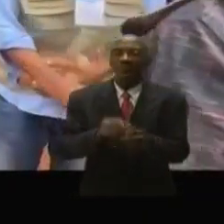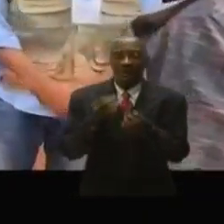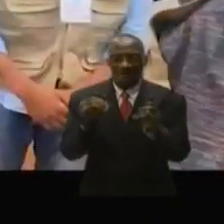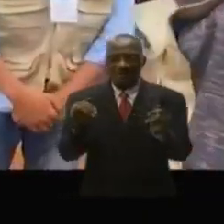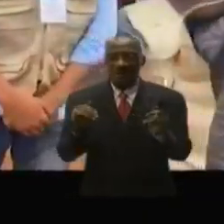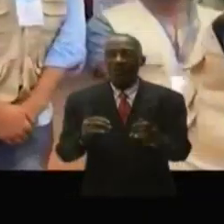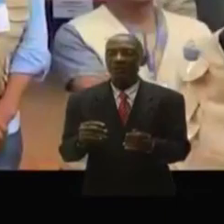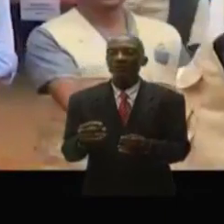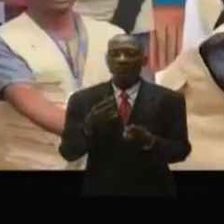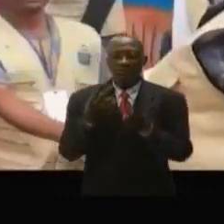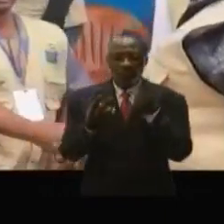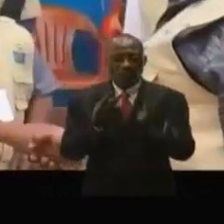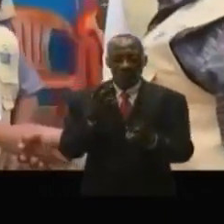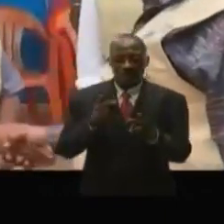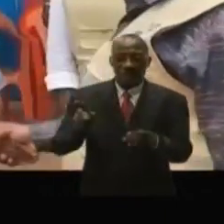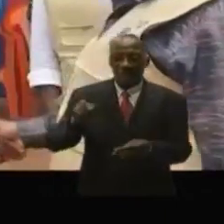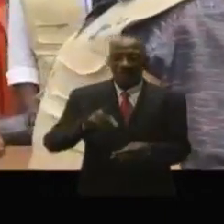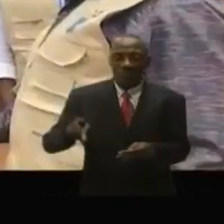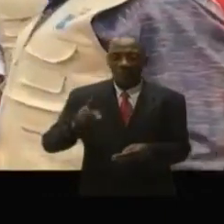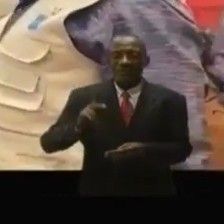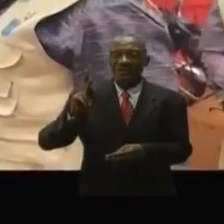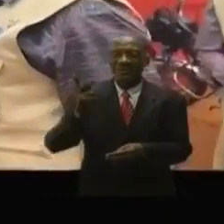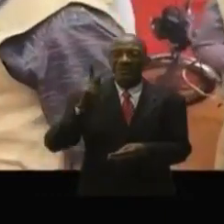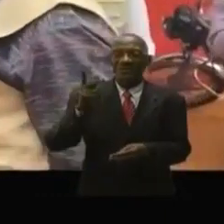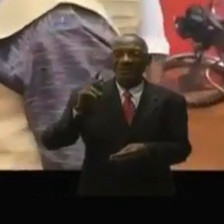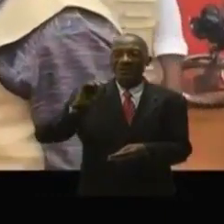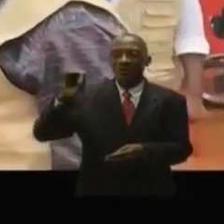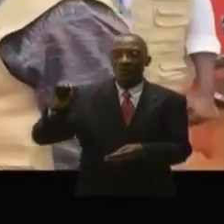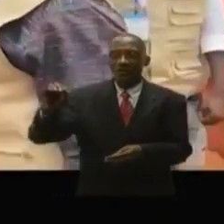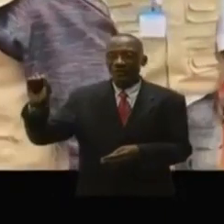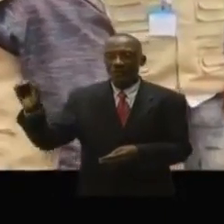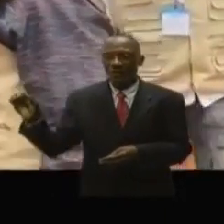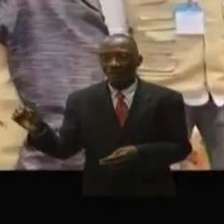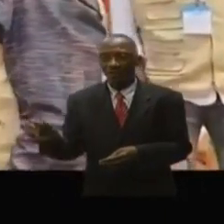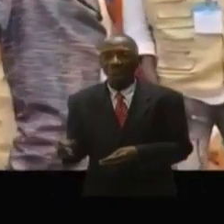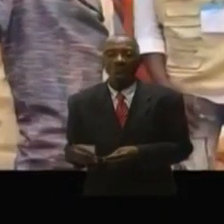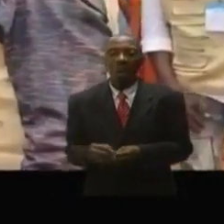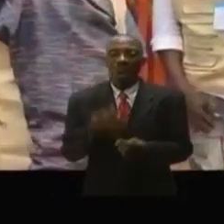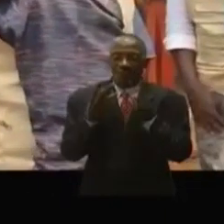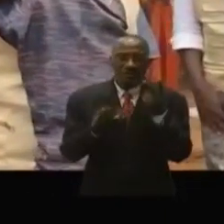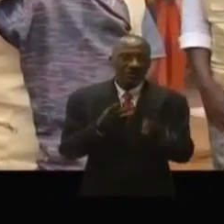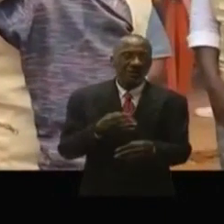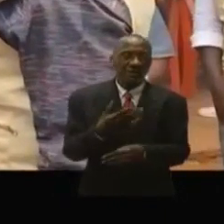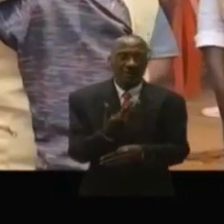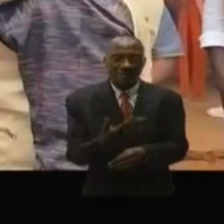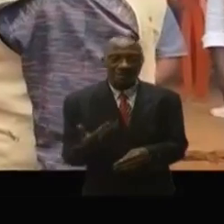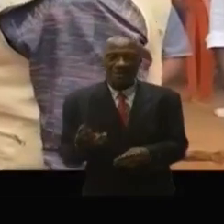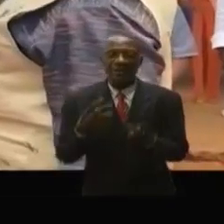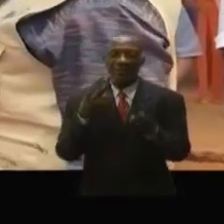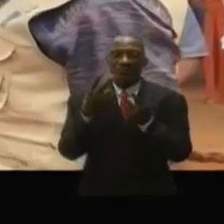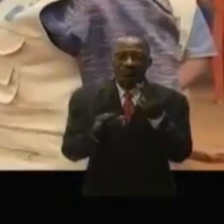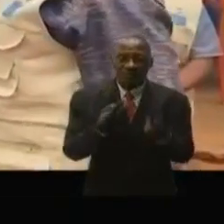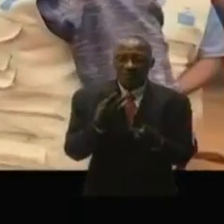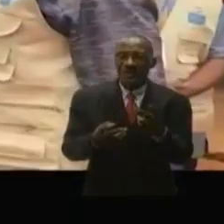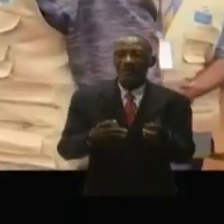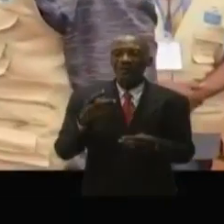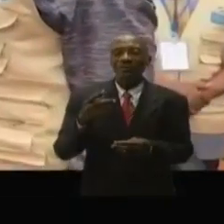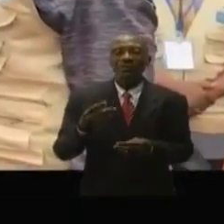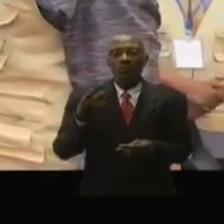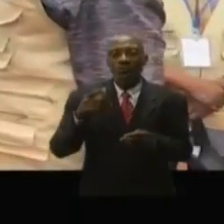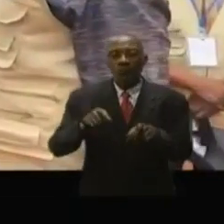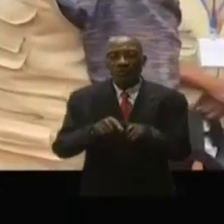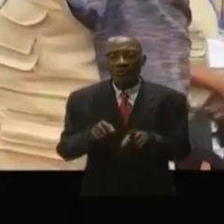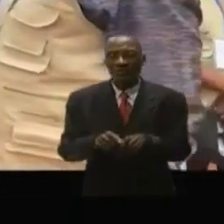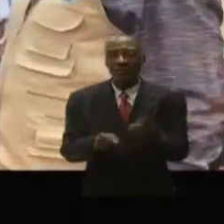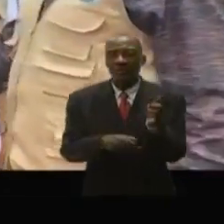juillet 2023 pour la supervision managériale des opérations du bureau de réception et traitement des candidatures pour la députation nationale.